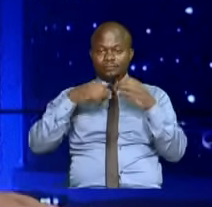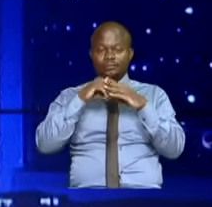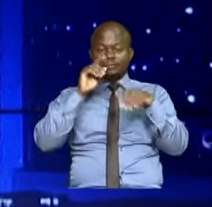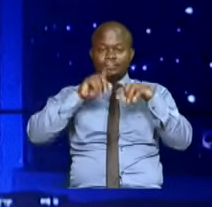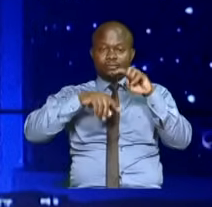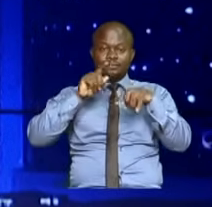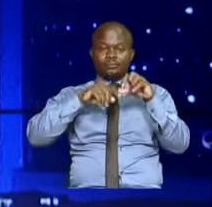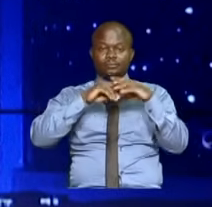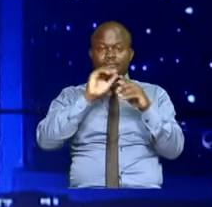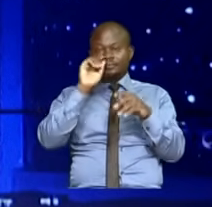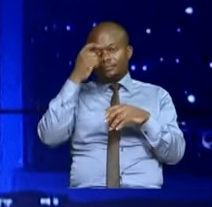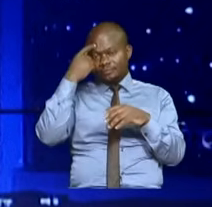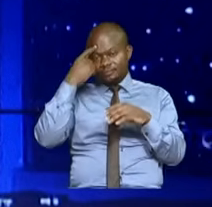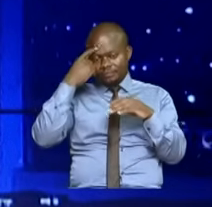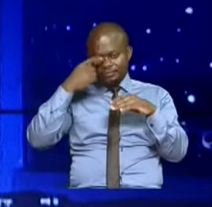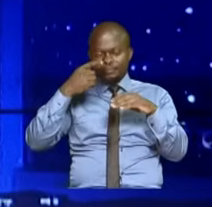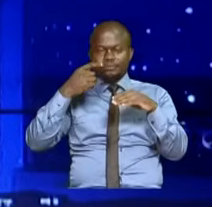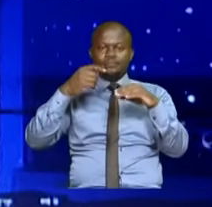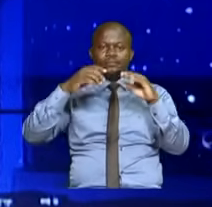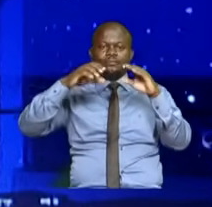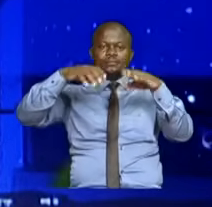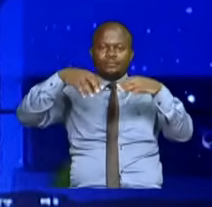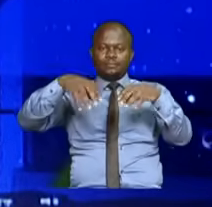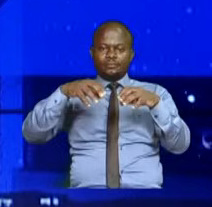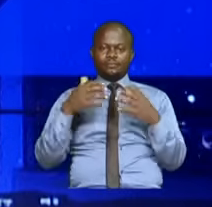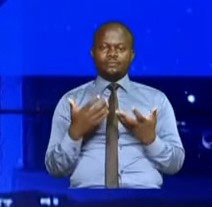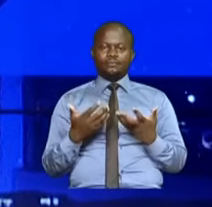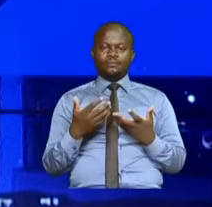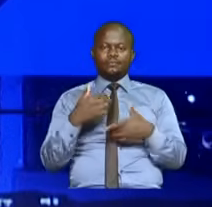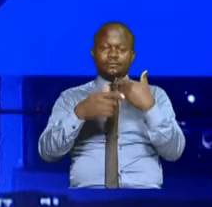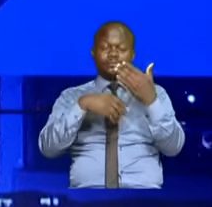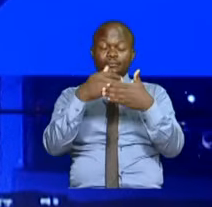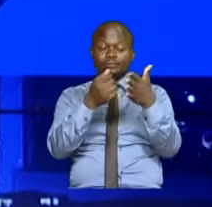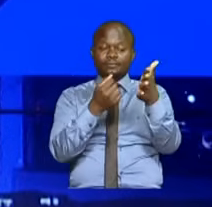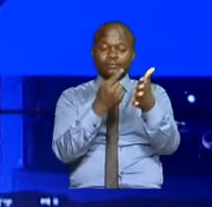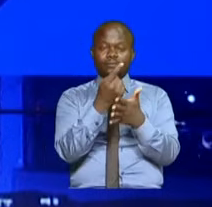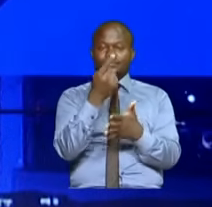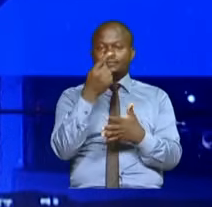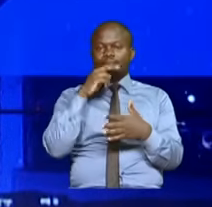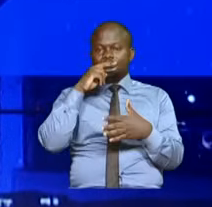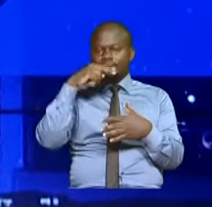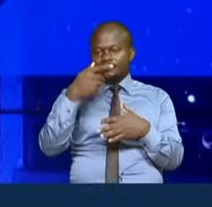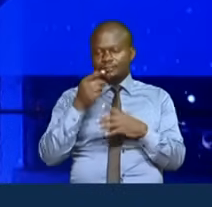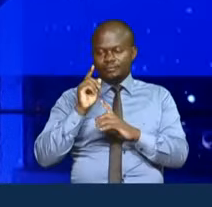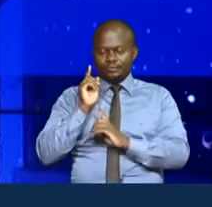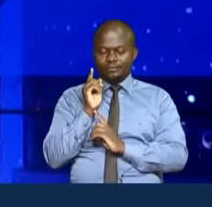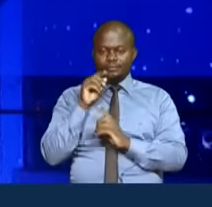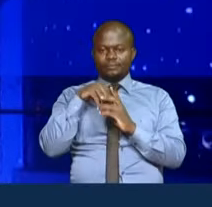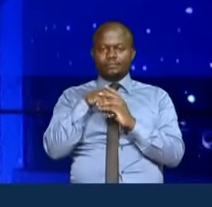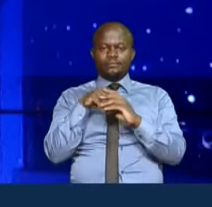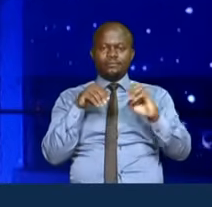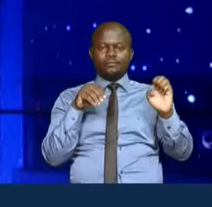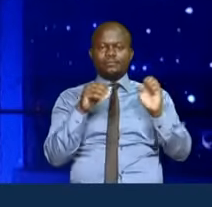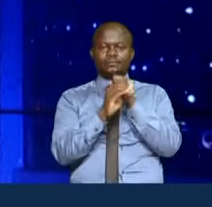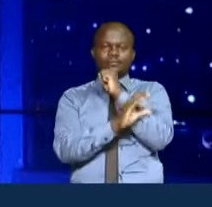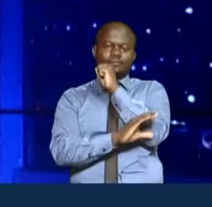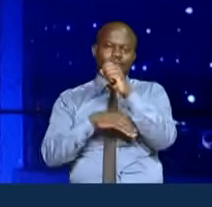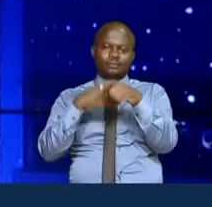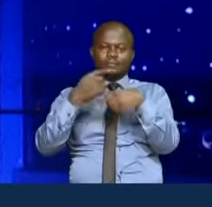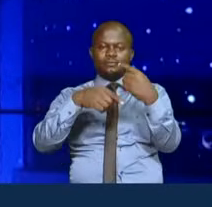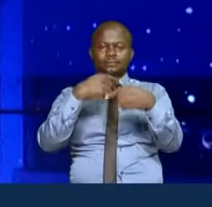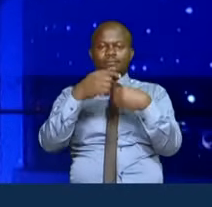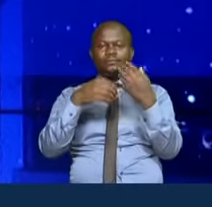muri Repubulika iharanira demokarasi ya Kongo gikomeje gutuma igisubizo cy'umutekano mu burasirazuba bw'icyo gihugu